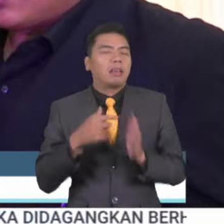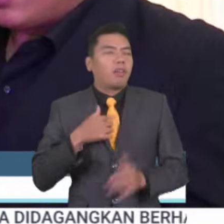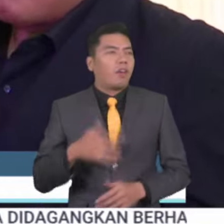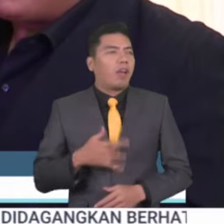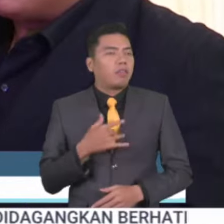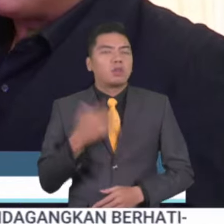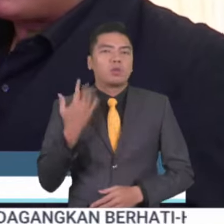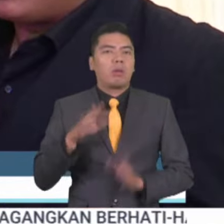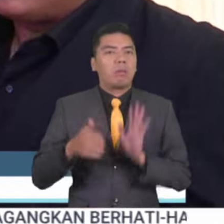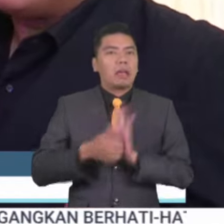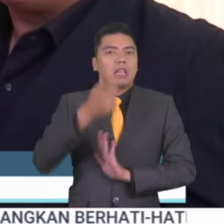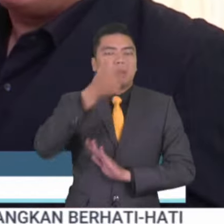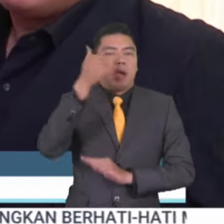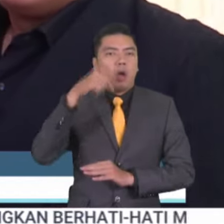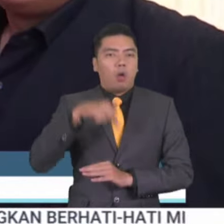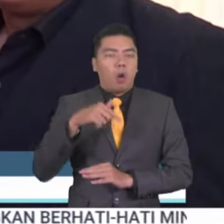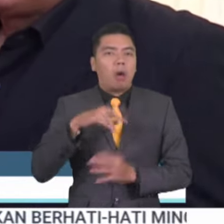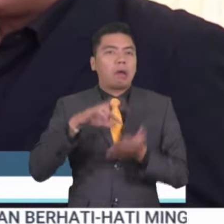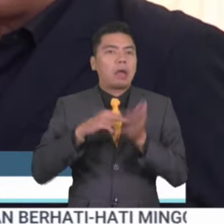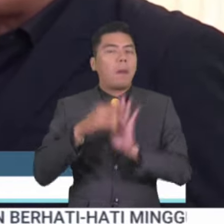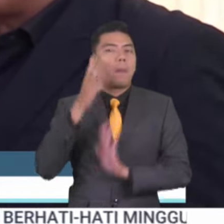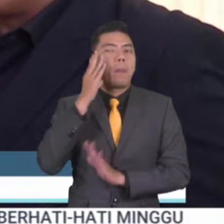dalam kerjaya kami yang sangat indah.